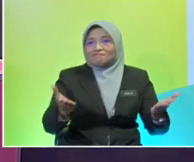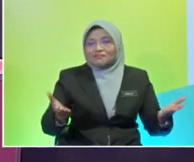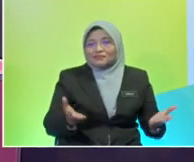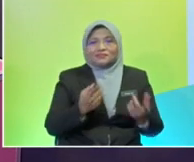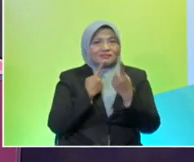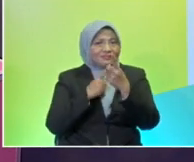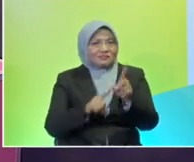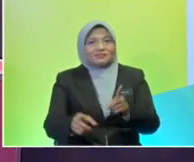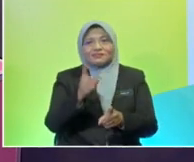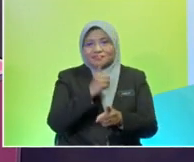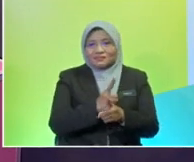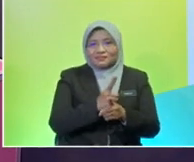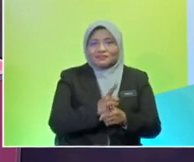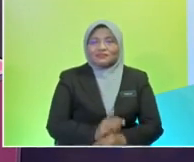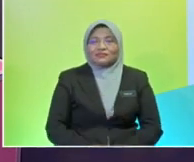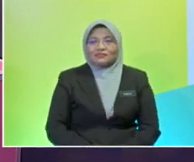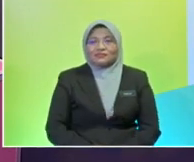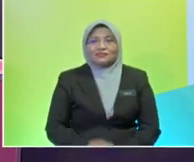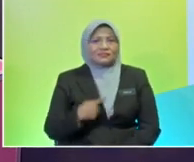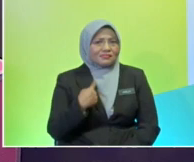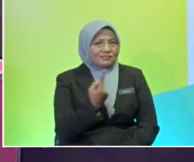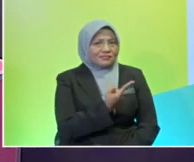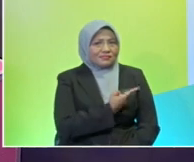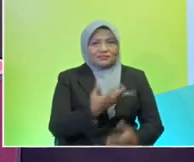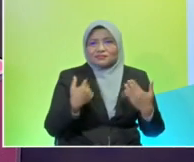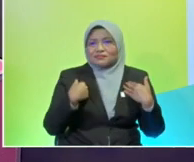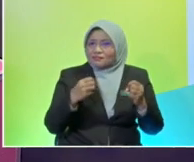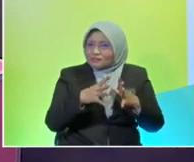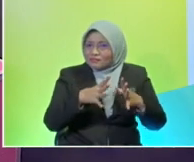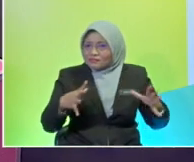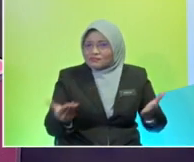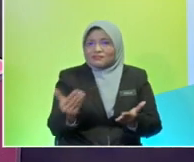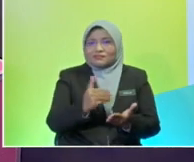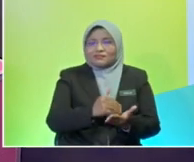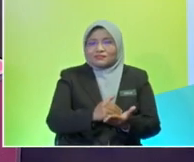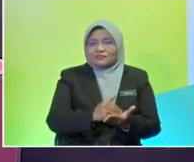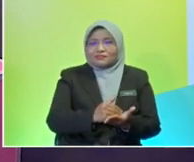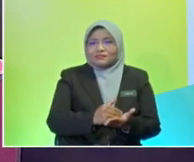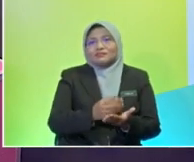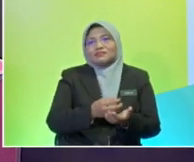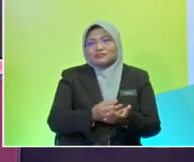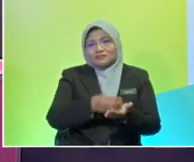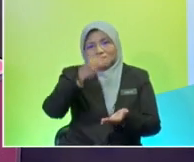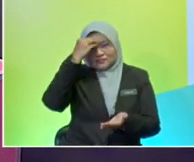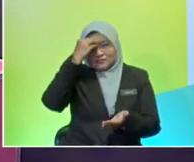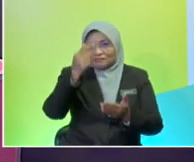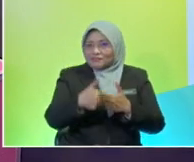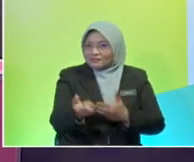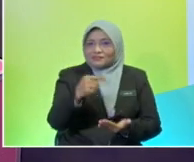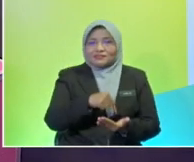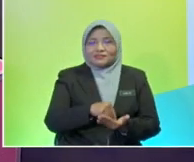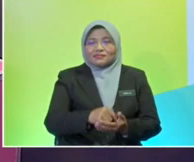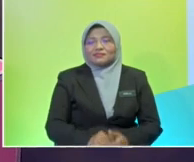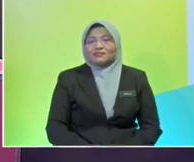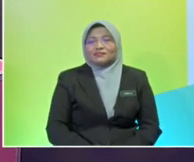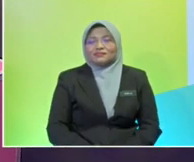terima kasih kita ada lagi apa karena yang kita belajar dan lakukan bersama-sama selepas ini jongki terlihat dahulu Jangan kemana-mana kembali